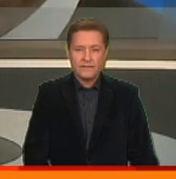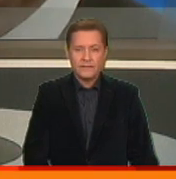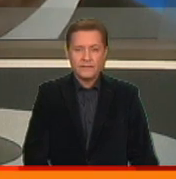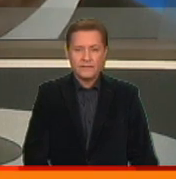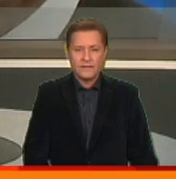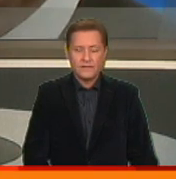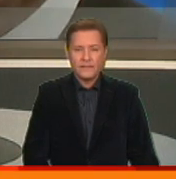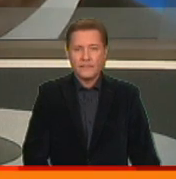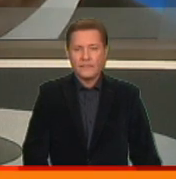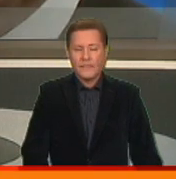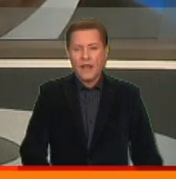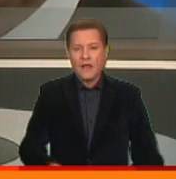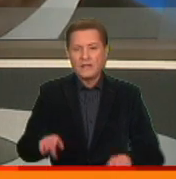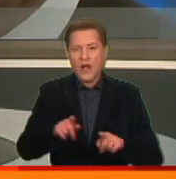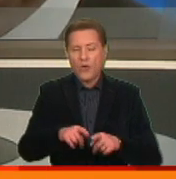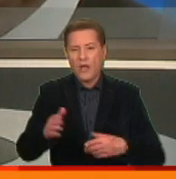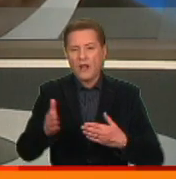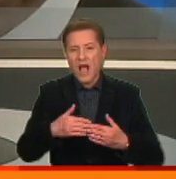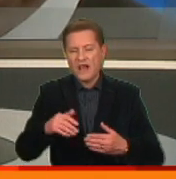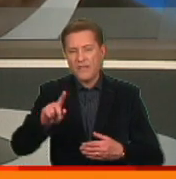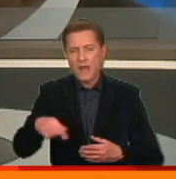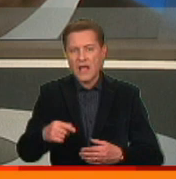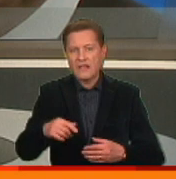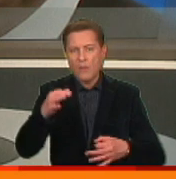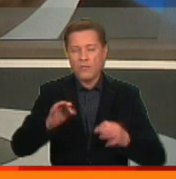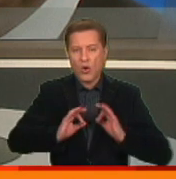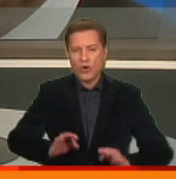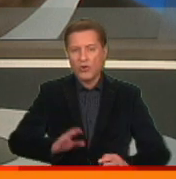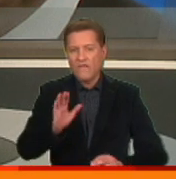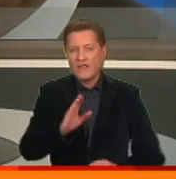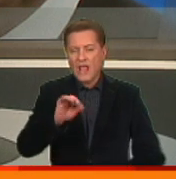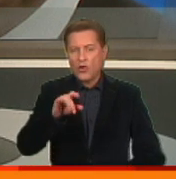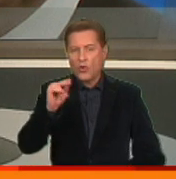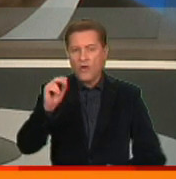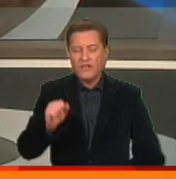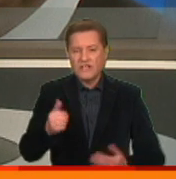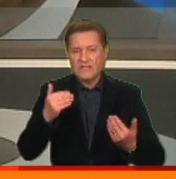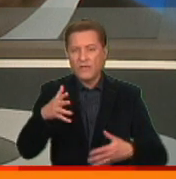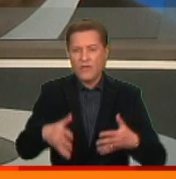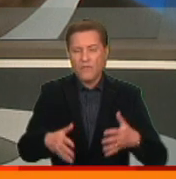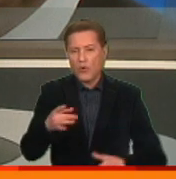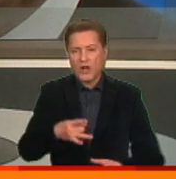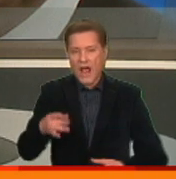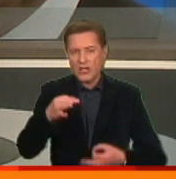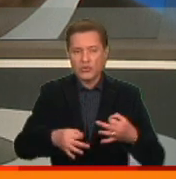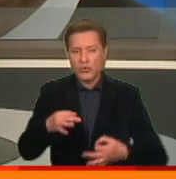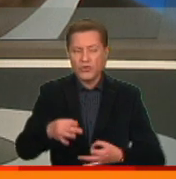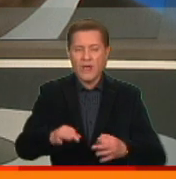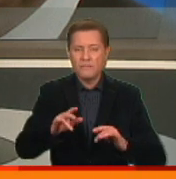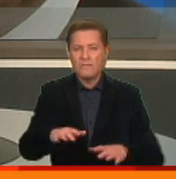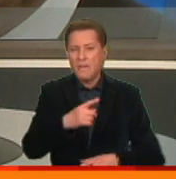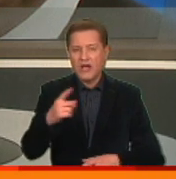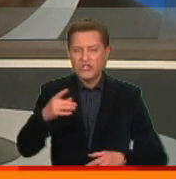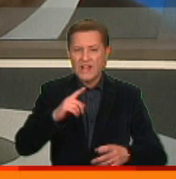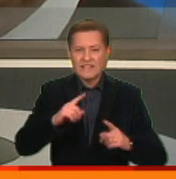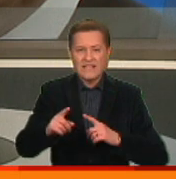Пожиттєве ув'язнення. Такої кари вимагатиме прокуратура для Віктора Януковича. Сьогодні в Оболонському райсуді відбулося перше засідання у